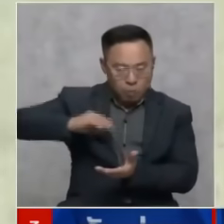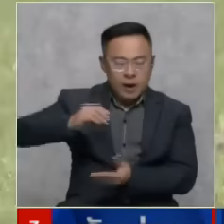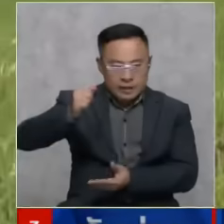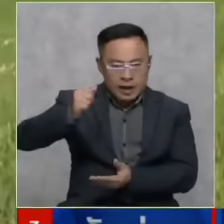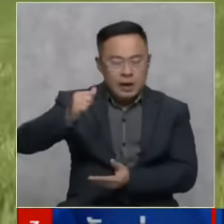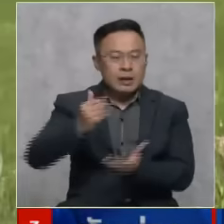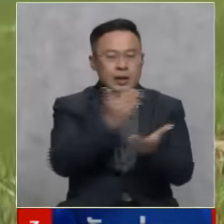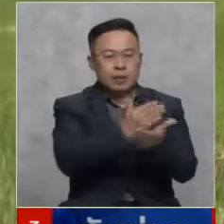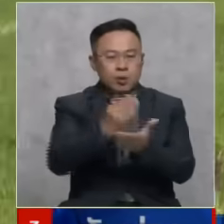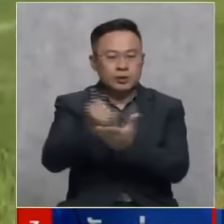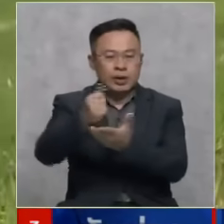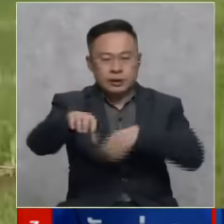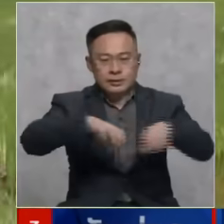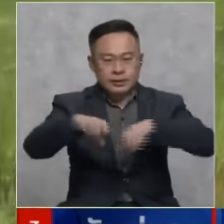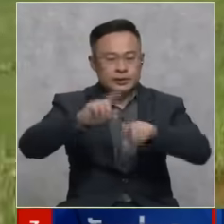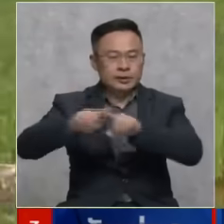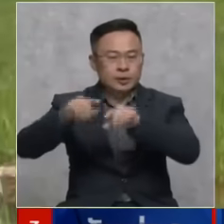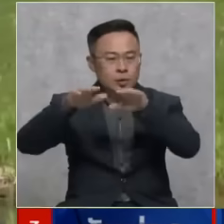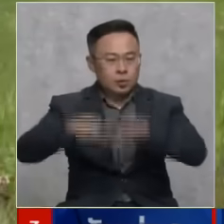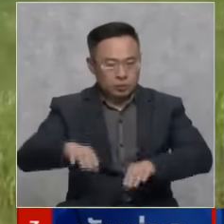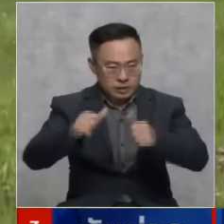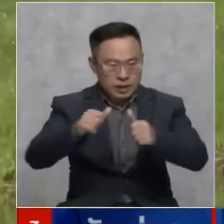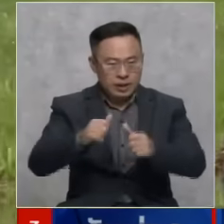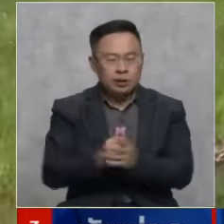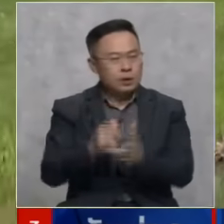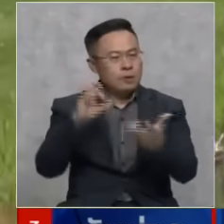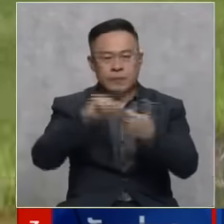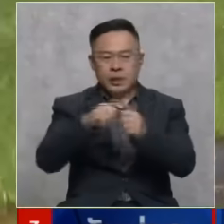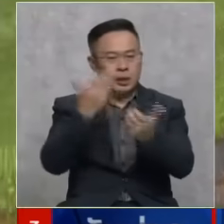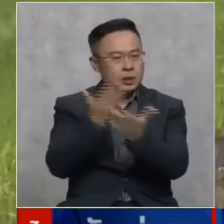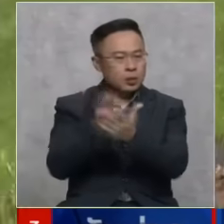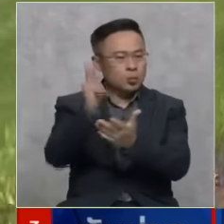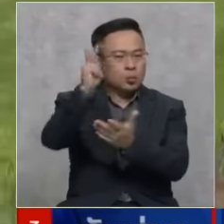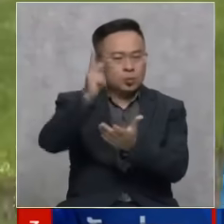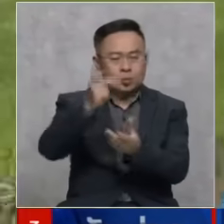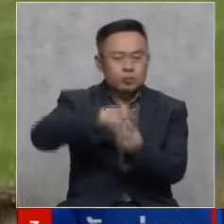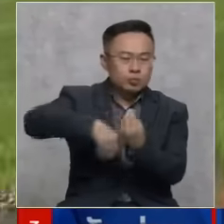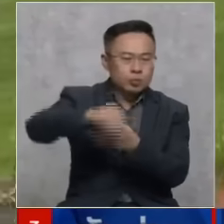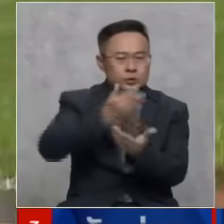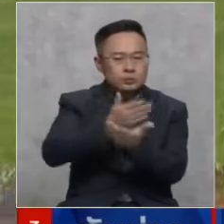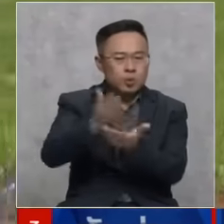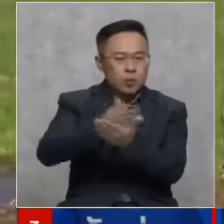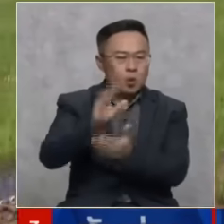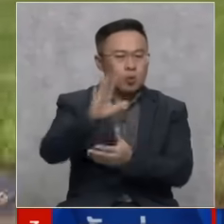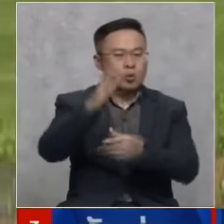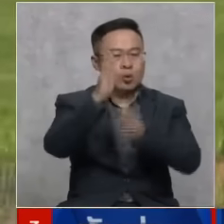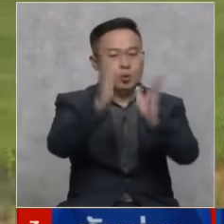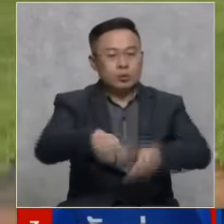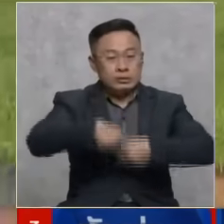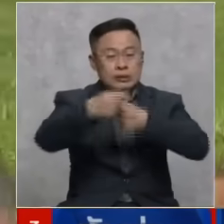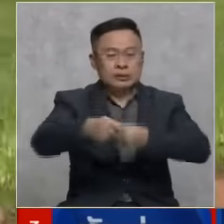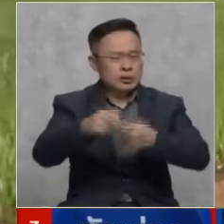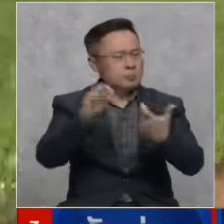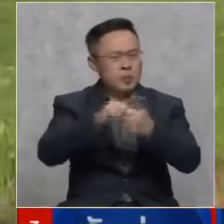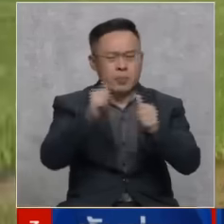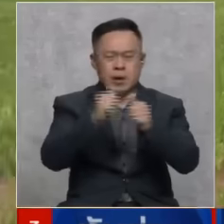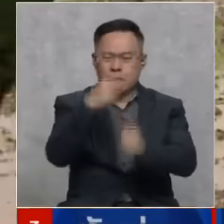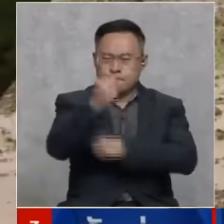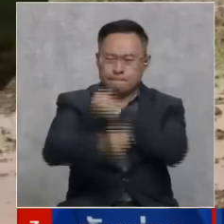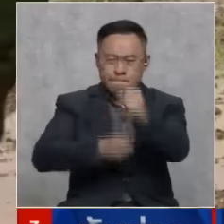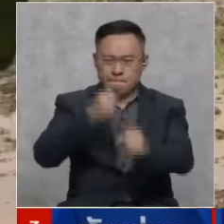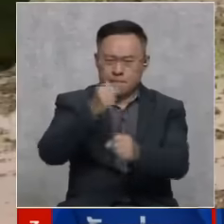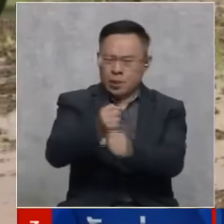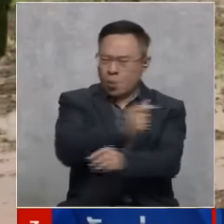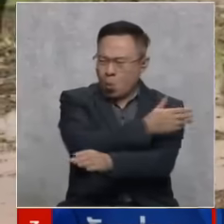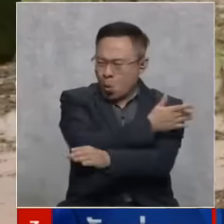ายละ หนี้สินเกษตรกรเป็นปัญหาระดับชาติและเป็นโจทย์ที่ท้าทายสำหรับรัฐบาลเศรษฐาในการพิสูจน์ฝีมือว่าจะ